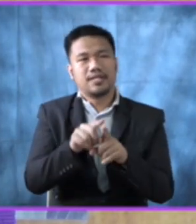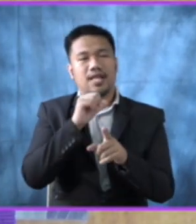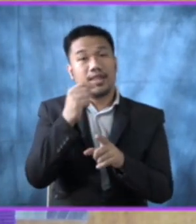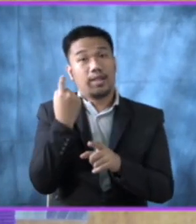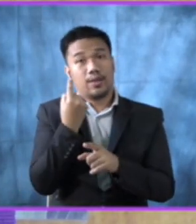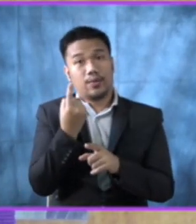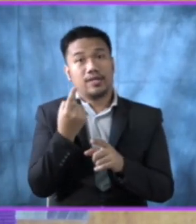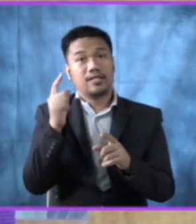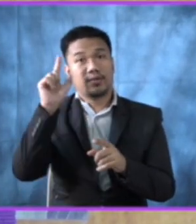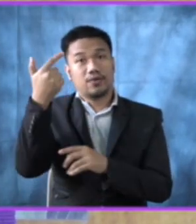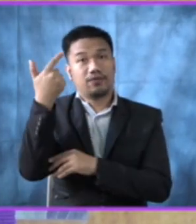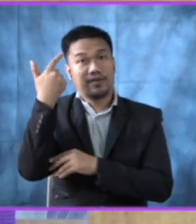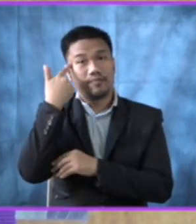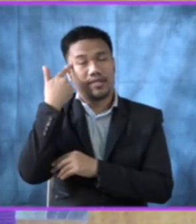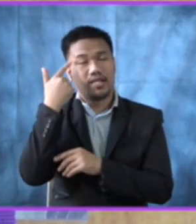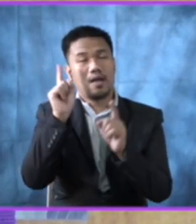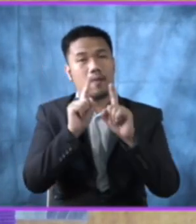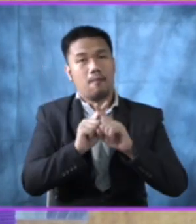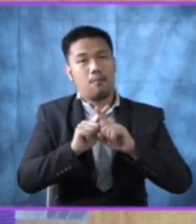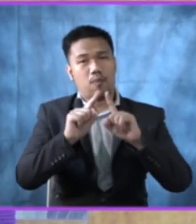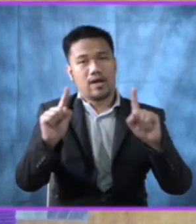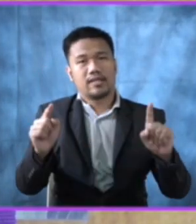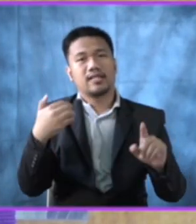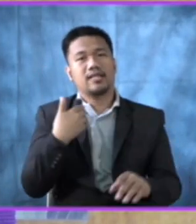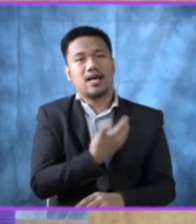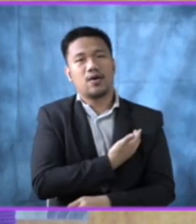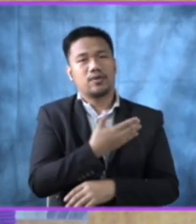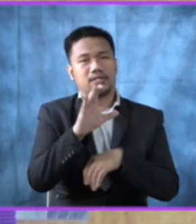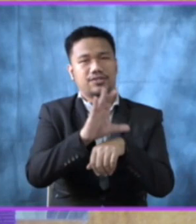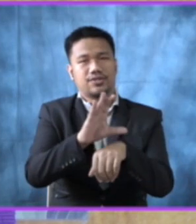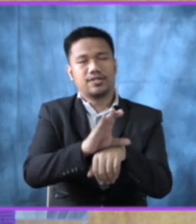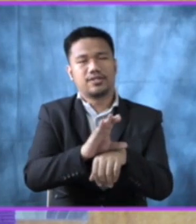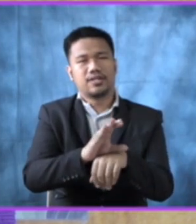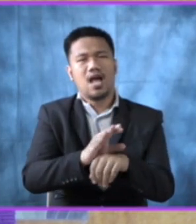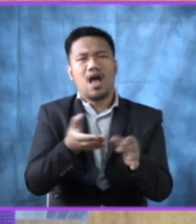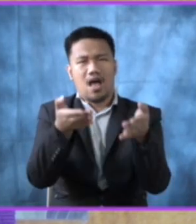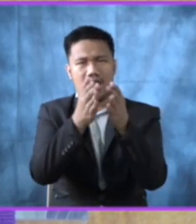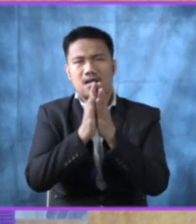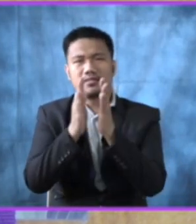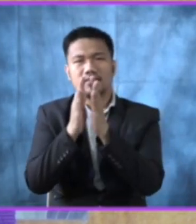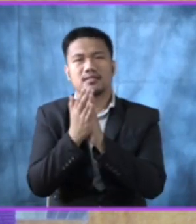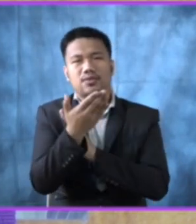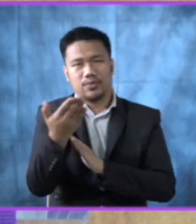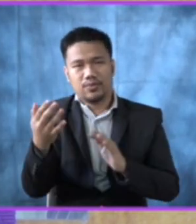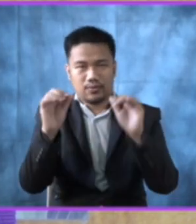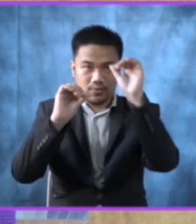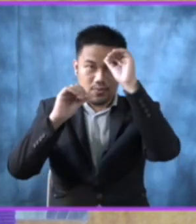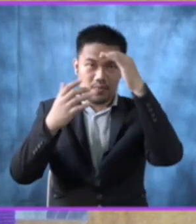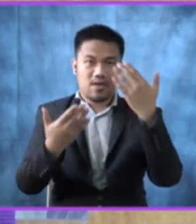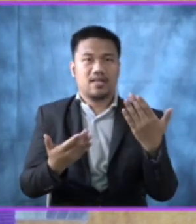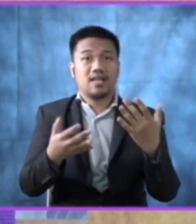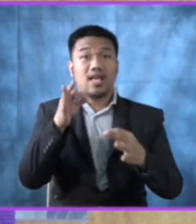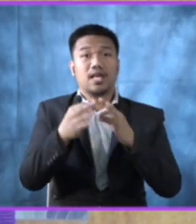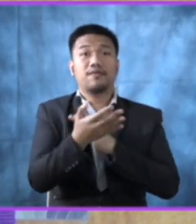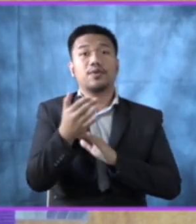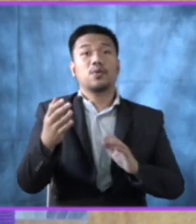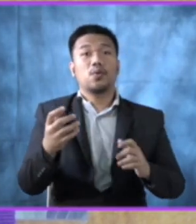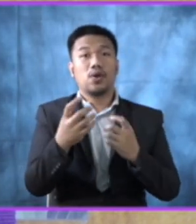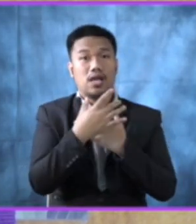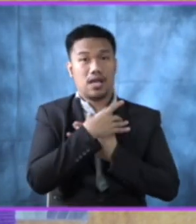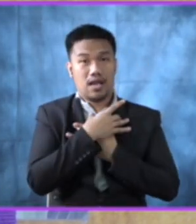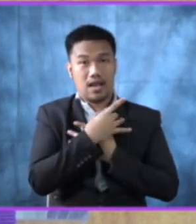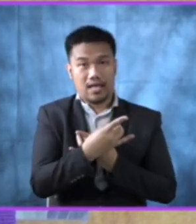lamang po ang pamahalaan, nakikiusap din po ang ating simbahan. Sumunod tayo. kung mahal mo ang buhay